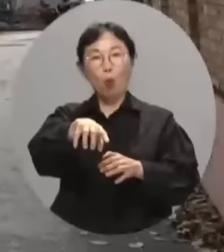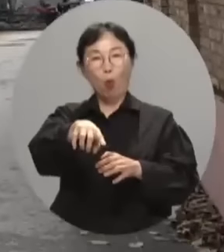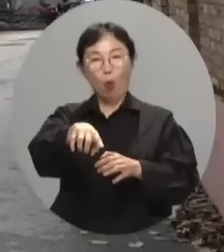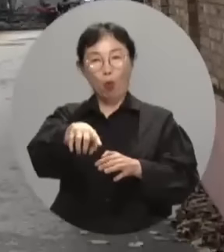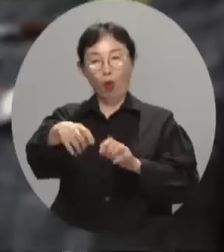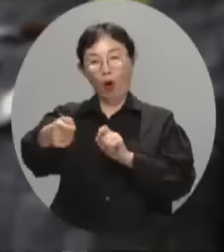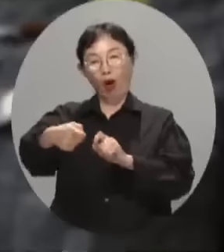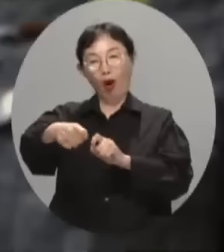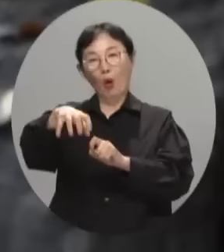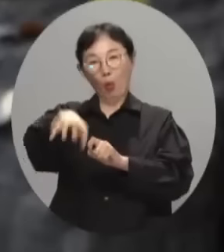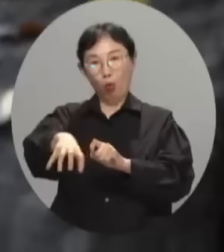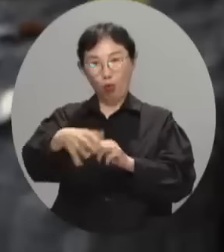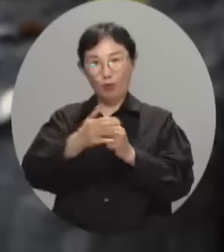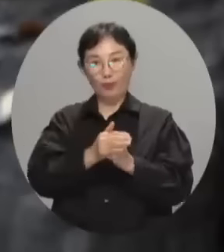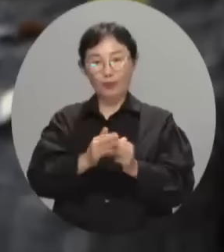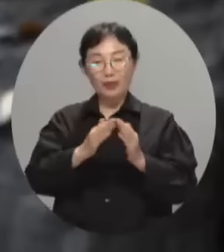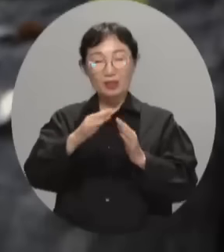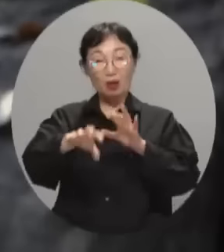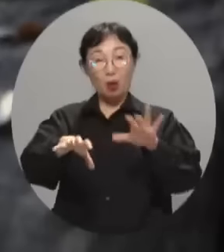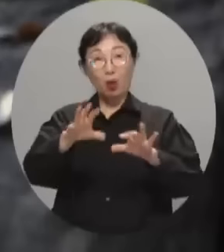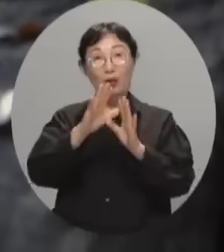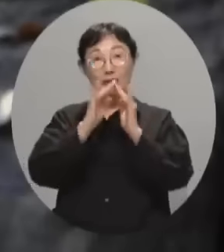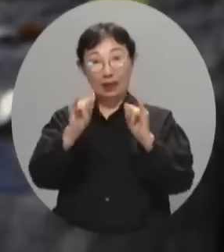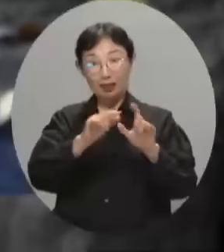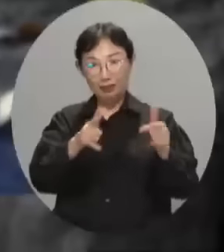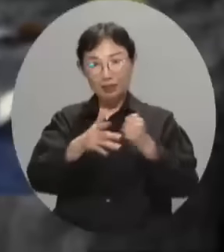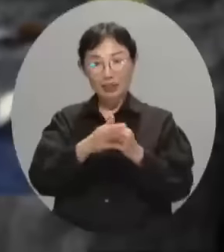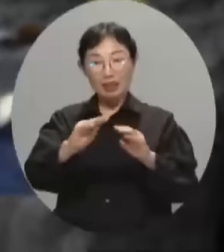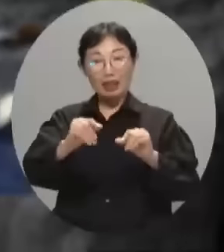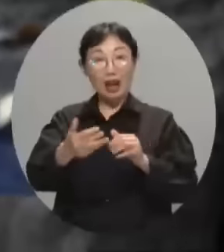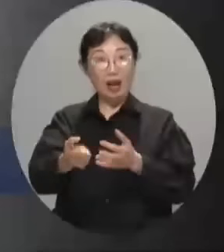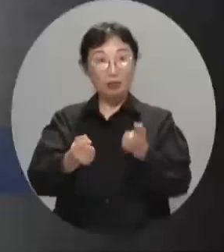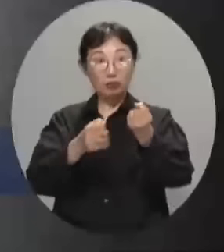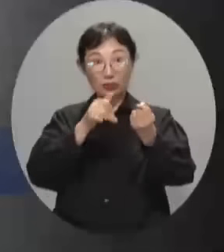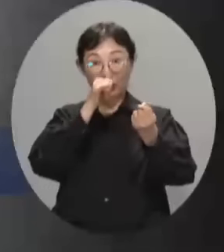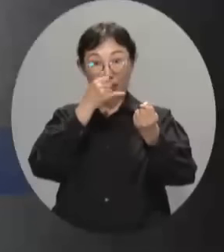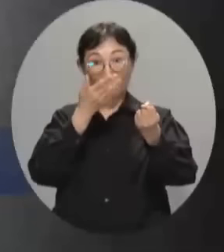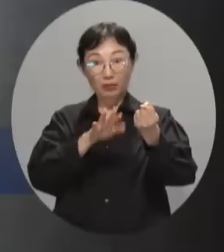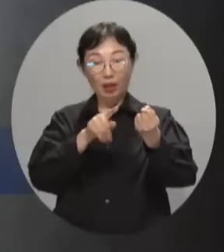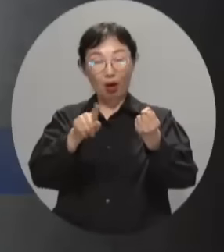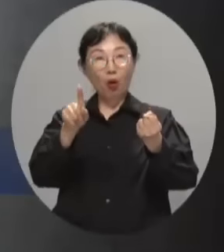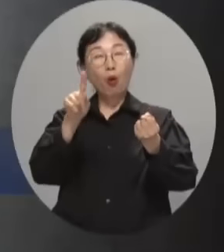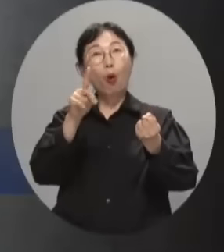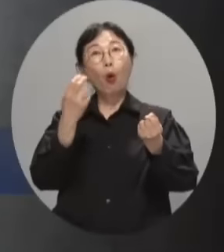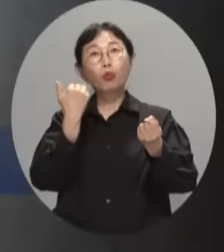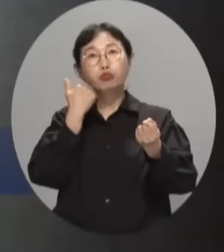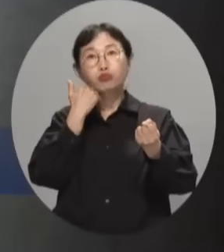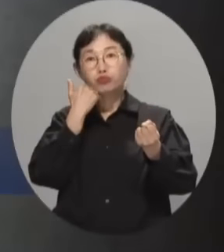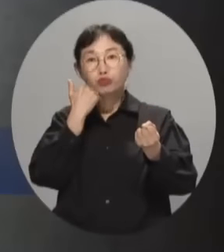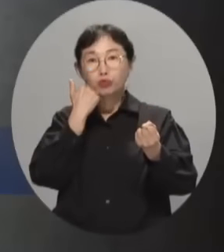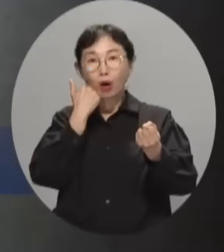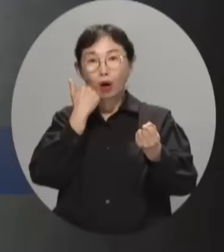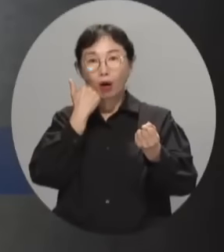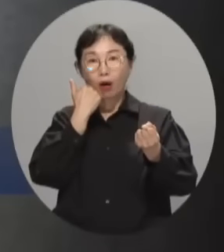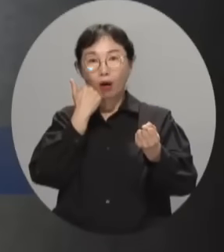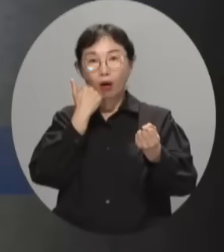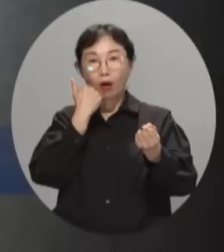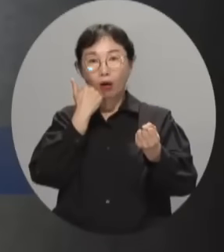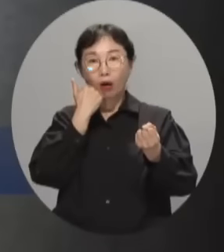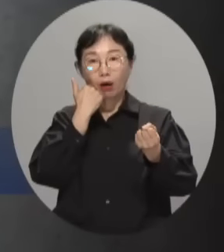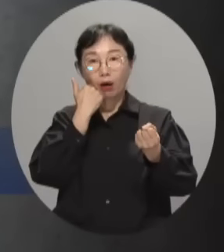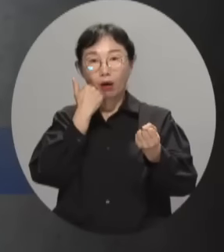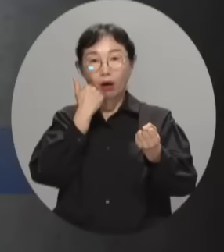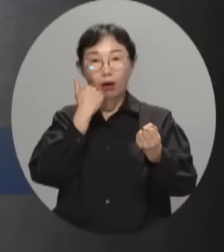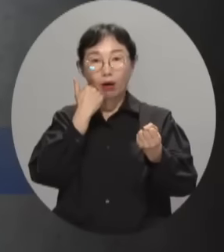곳입니다. 동네 사람이 이 땅을 갖고 있었는데 이 어떤 청북자가 한